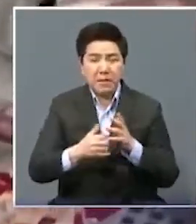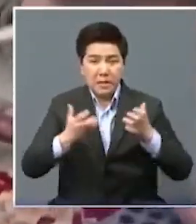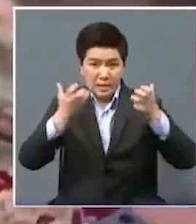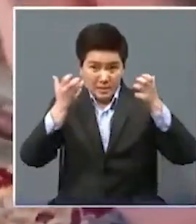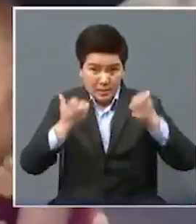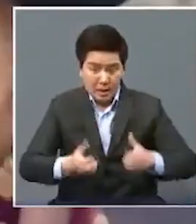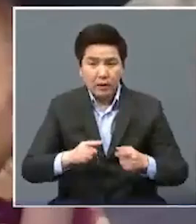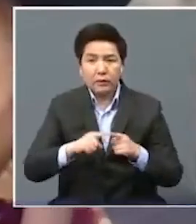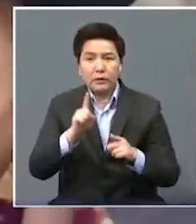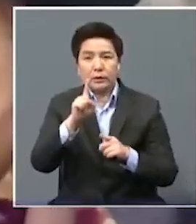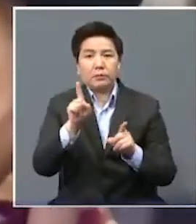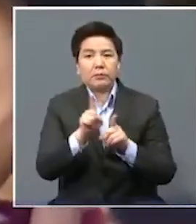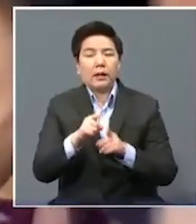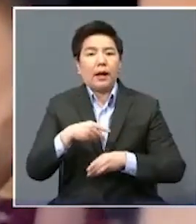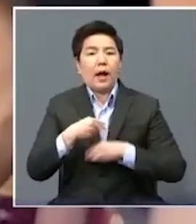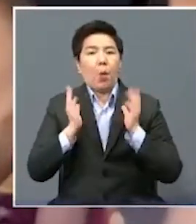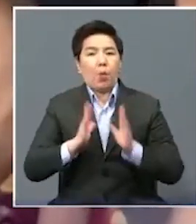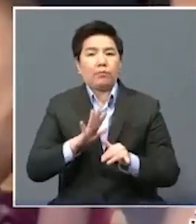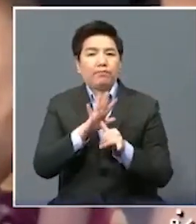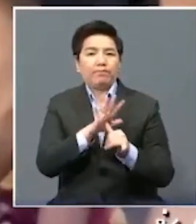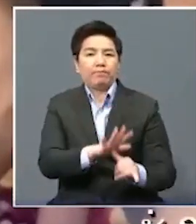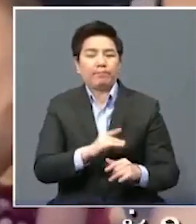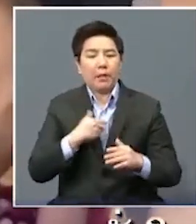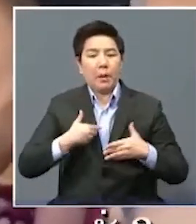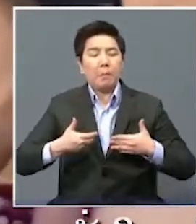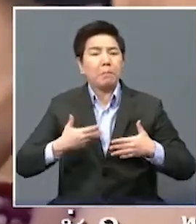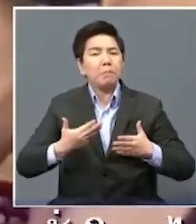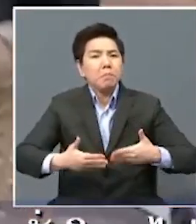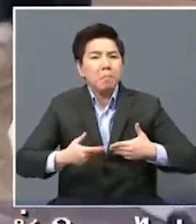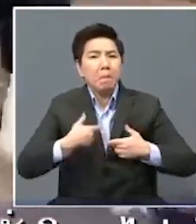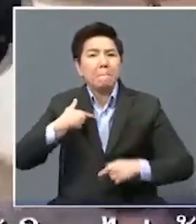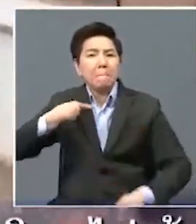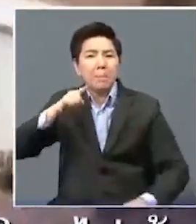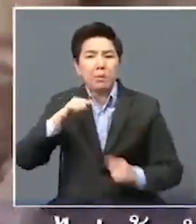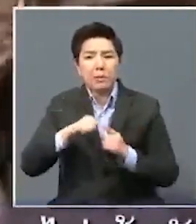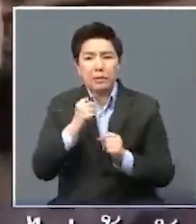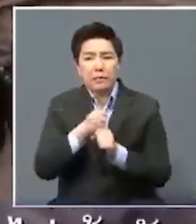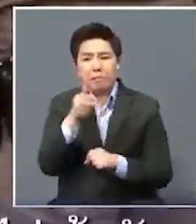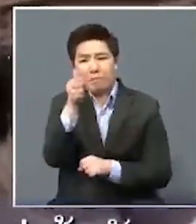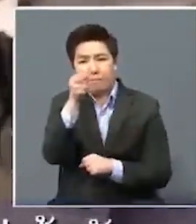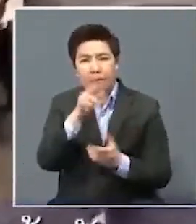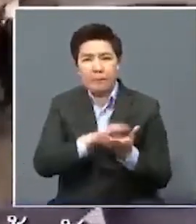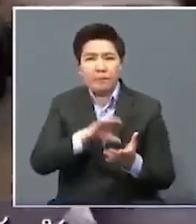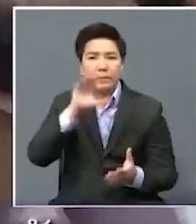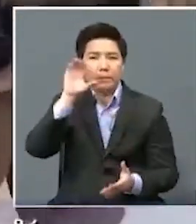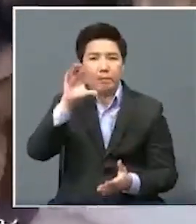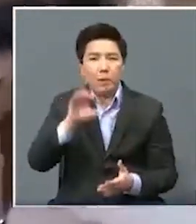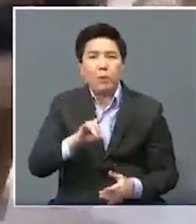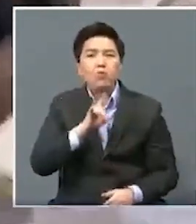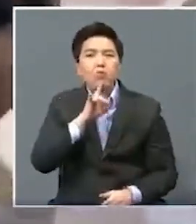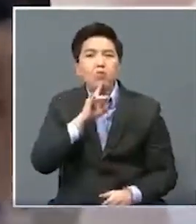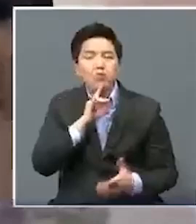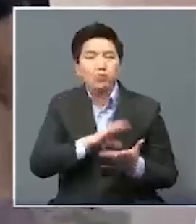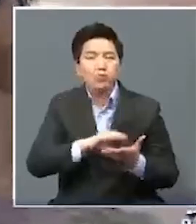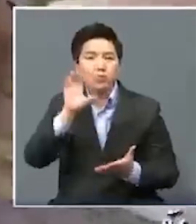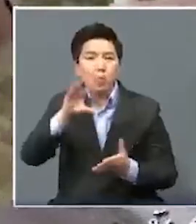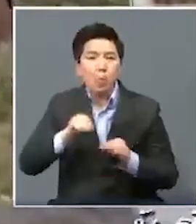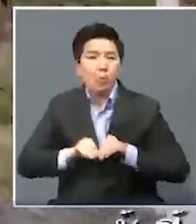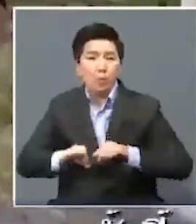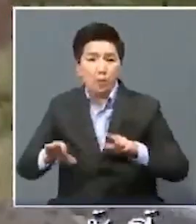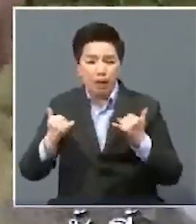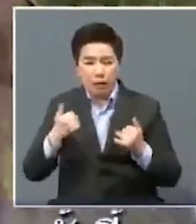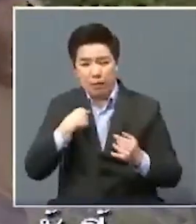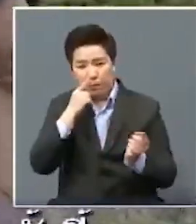ยนะคะคือข้อหาค้ามนุษย์ด้วยการแสวงหาประโยชน์โดยมิชอบจากการผลิตหรือเผยแพร่วัตถุหรือสื่อลามก